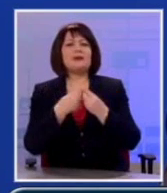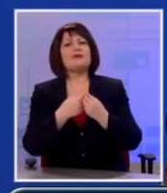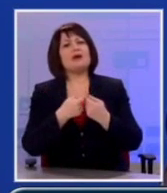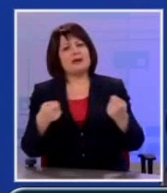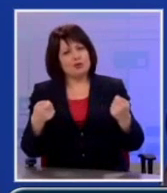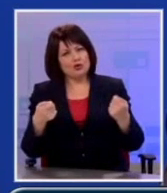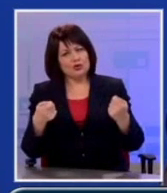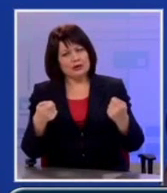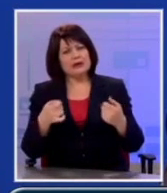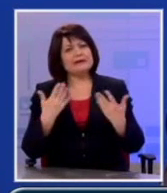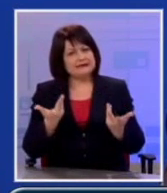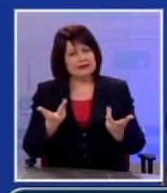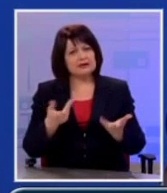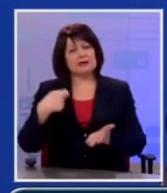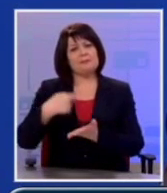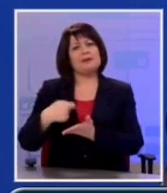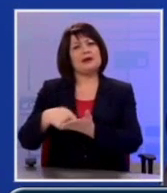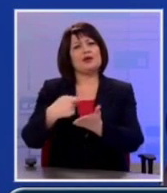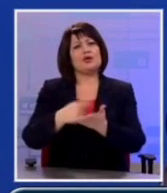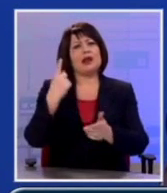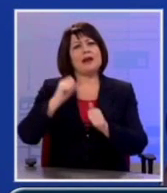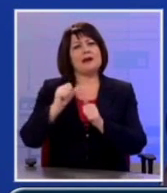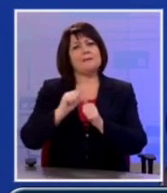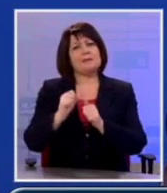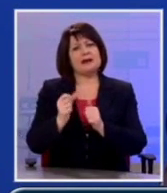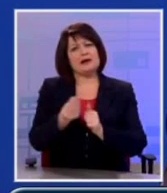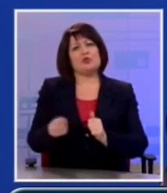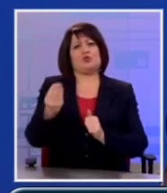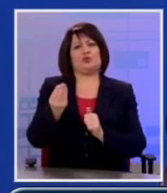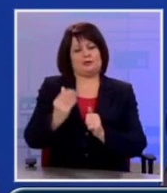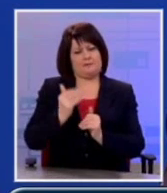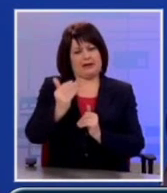εφαρμοζόταν με την ερμηνεία ότι πληρώνονται έναν μήνα επιπλέον,